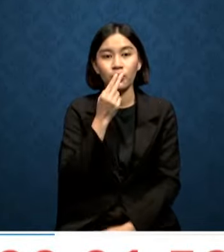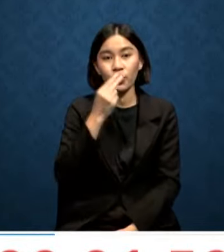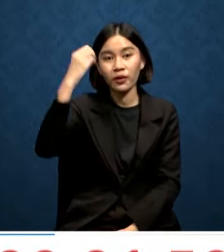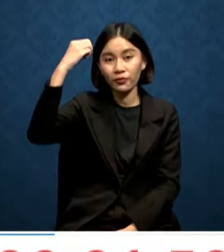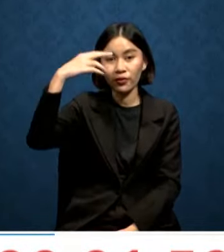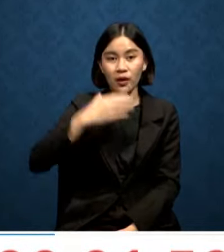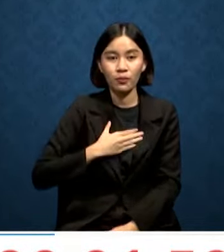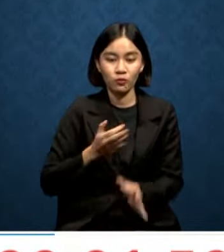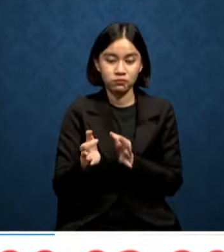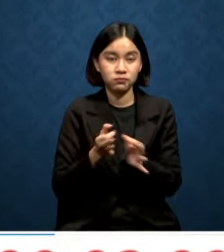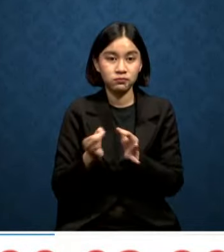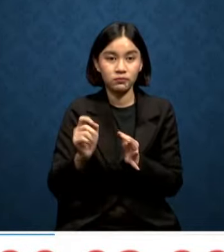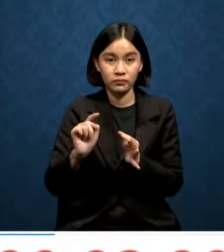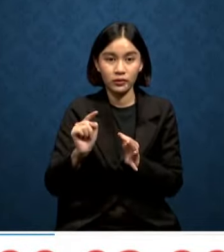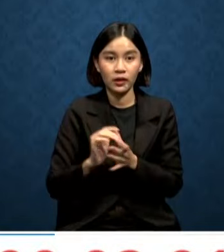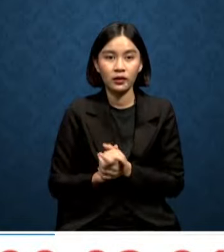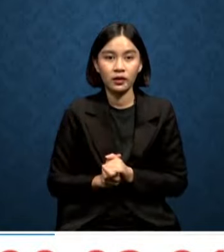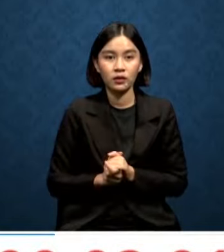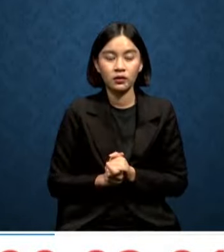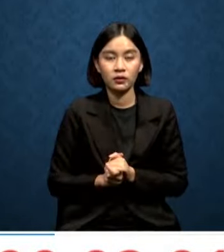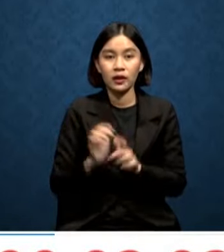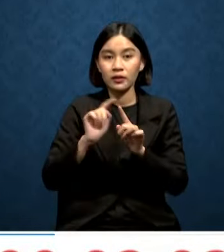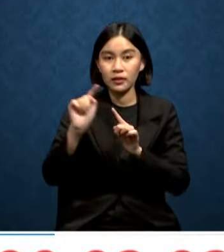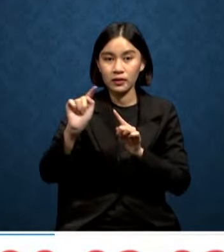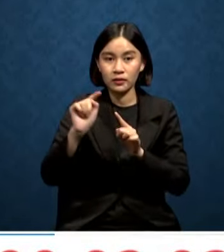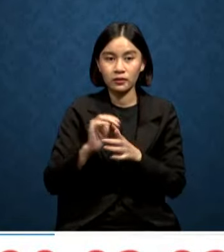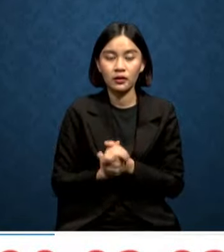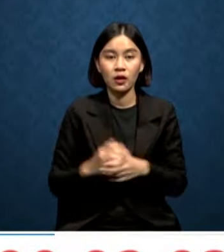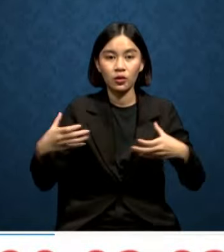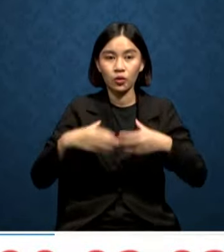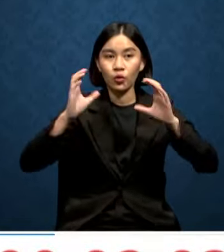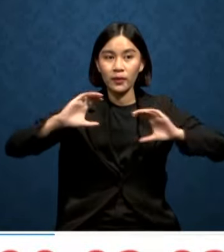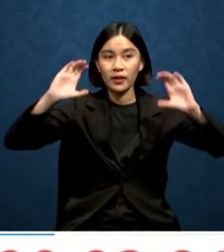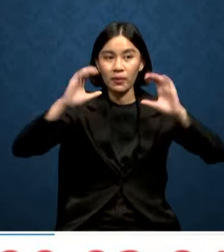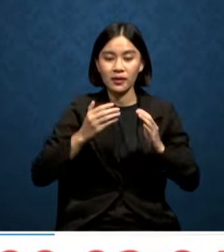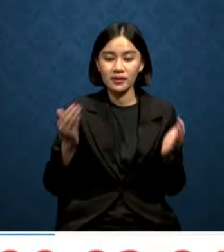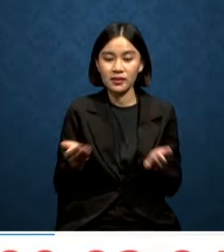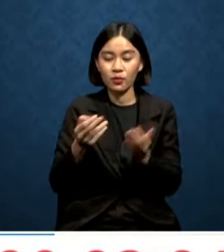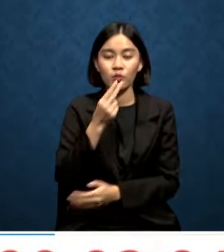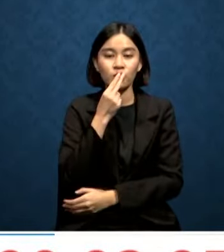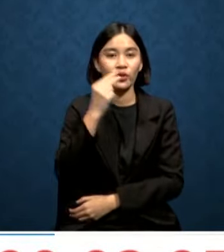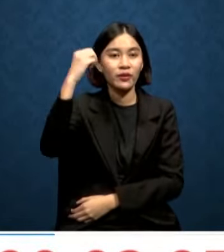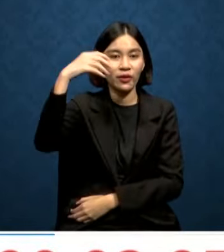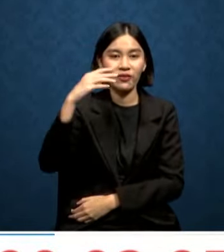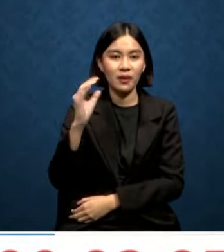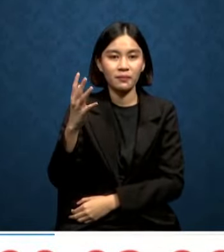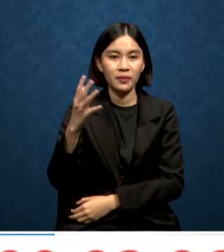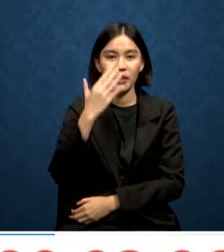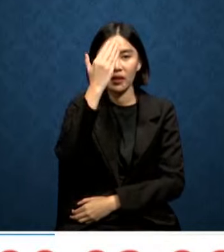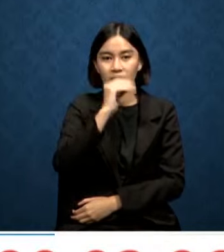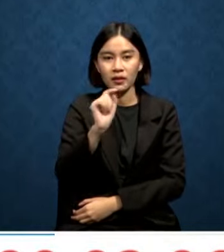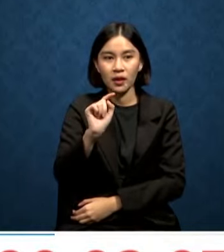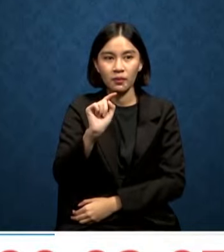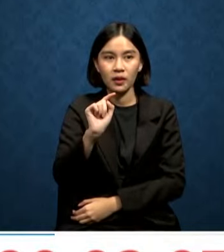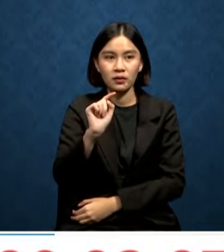ผมเรียนด้วยความเคารพว่าประเด็นแรกนะครับรัฐบาลคงไม่สนับสนุนในเรื่องของบุหรี่ไฟฟ้านะครับเพราะว่